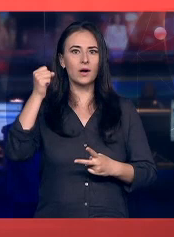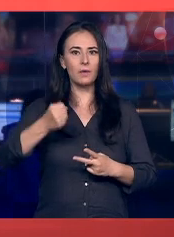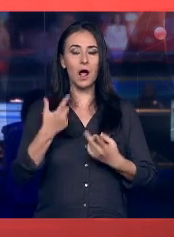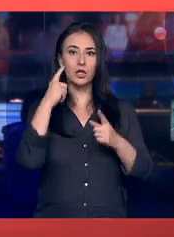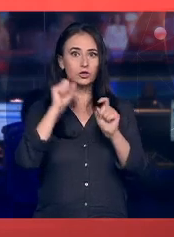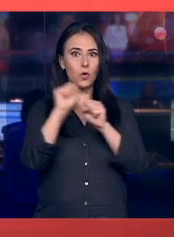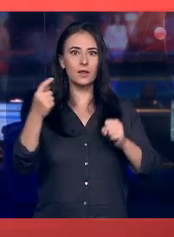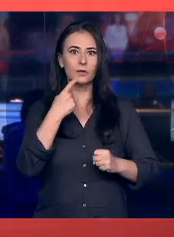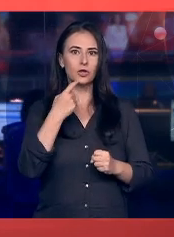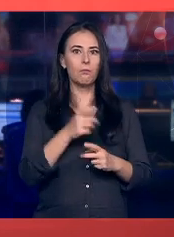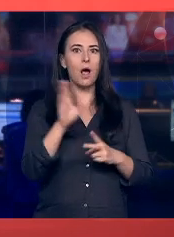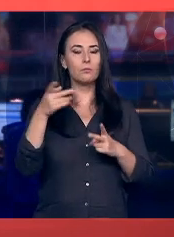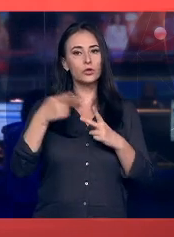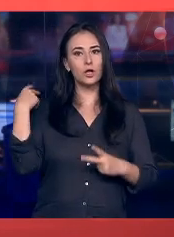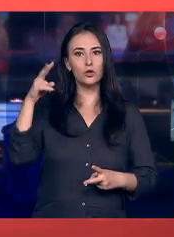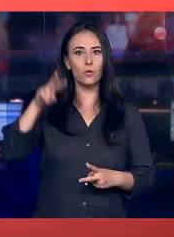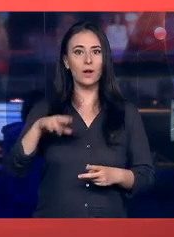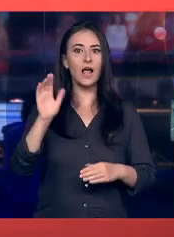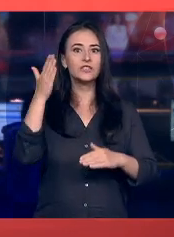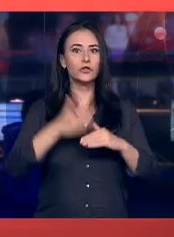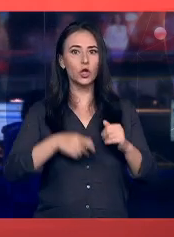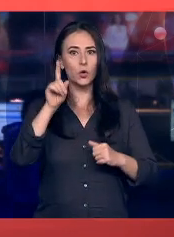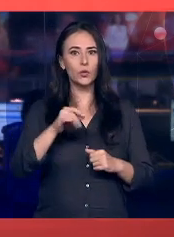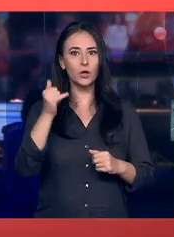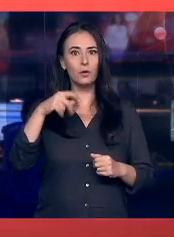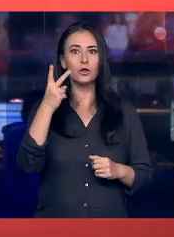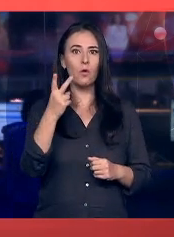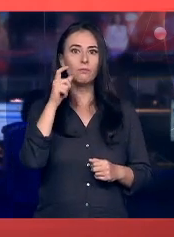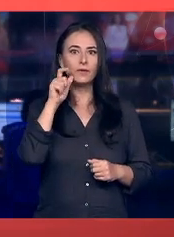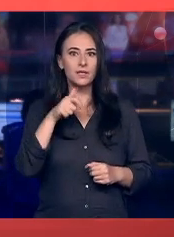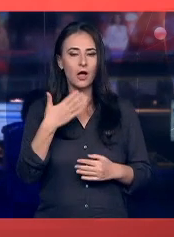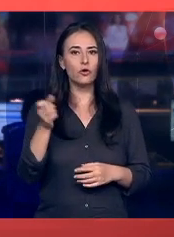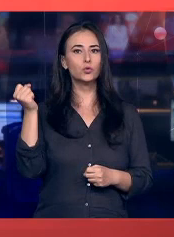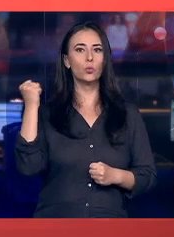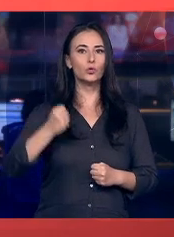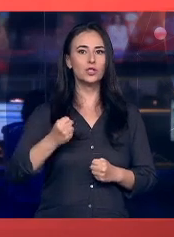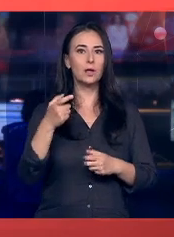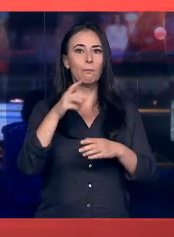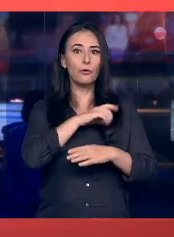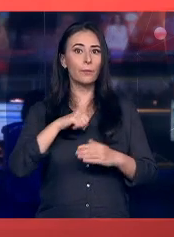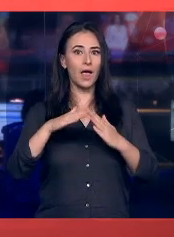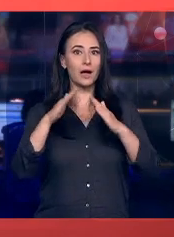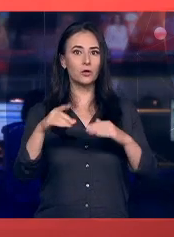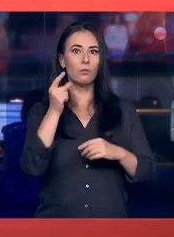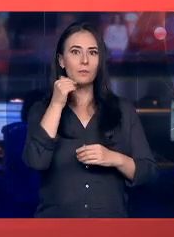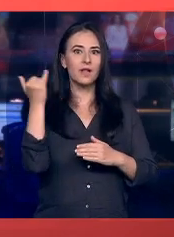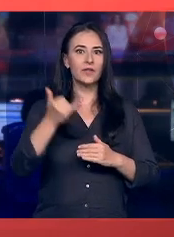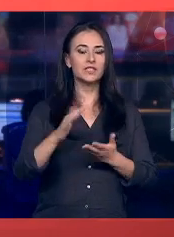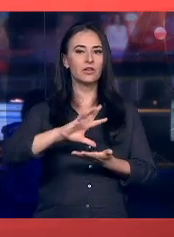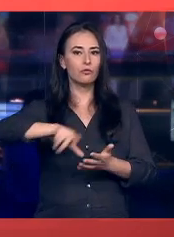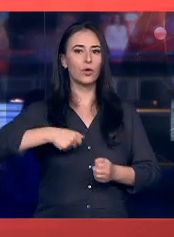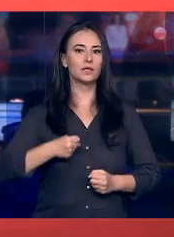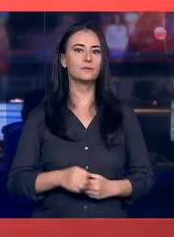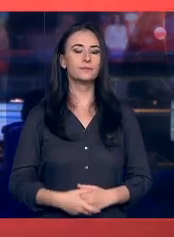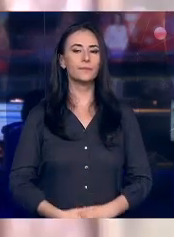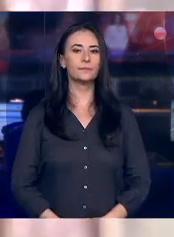șochează Timișoara în mai puțin de două luni. La sfârșitul lui iunie, doi pensionari au fost uciși în propria locuință de un bărbat venit să-i